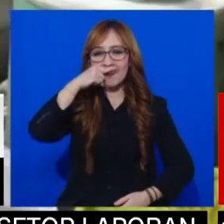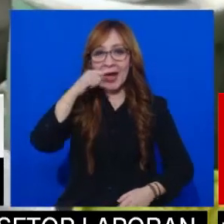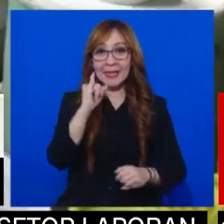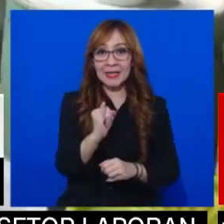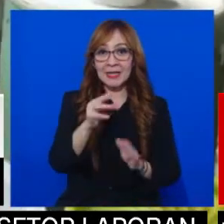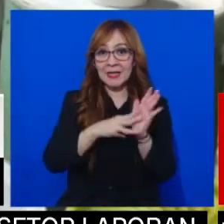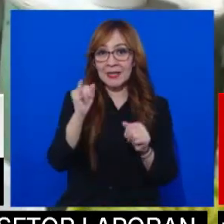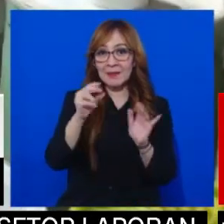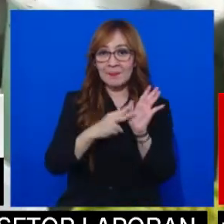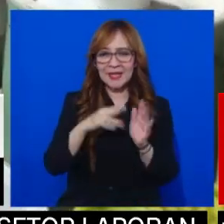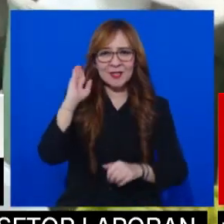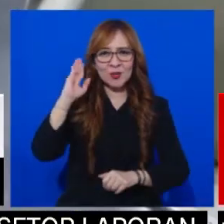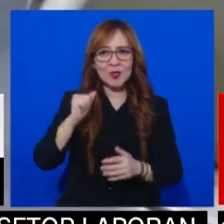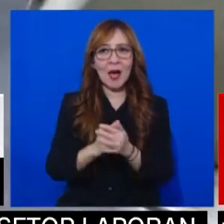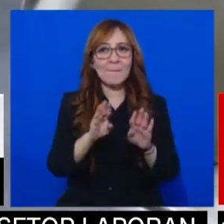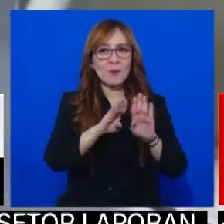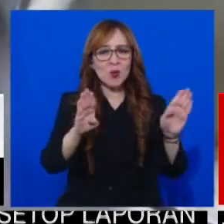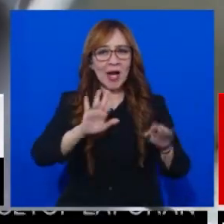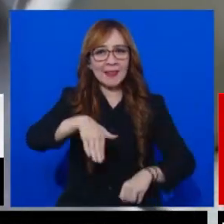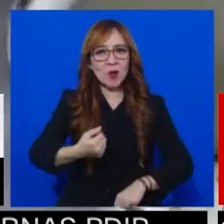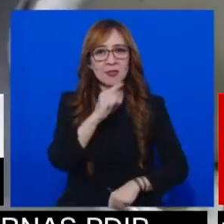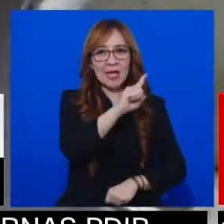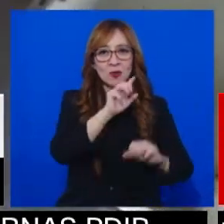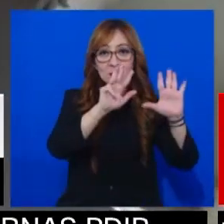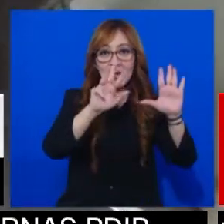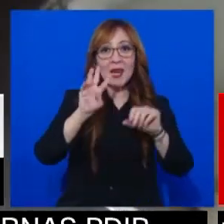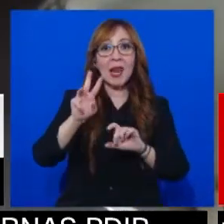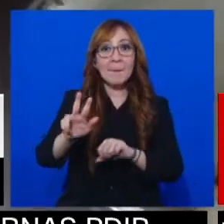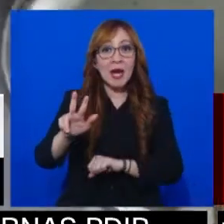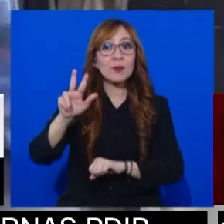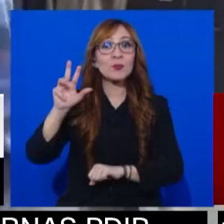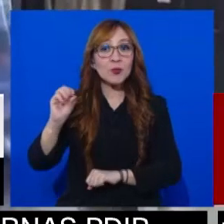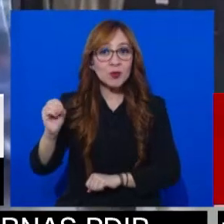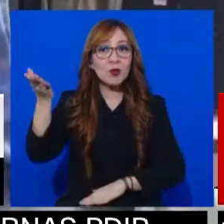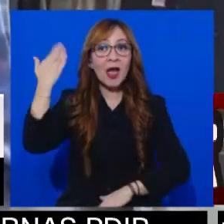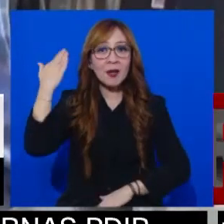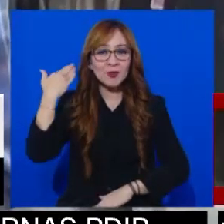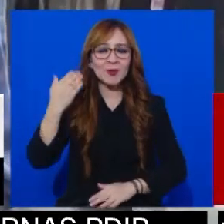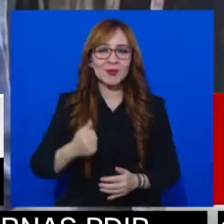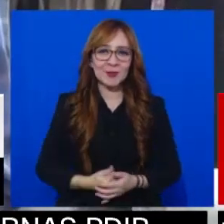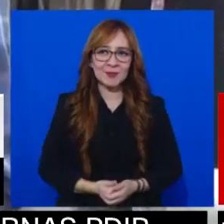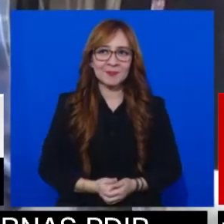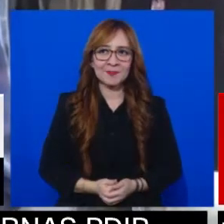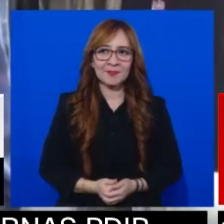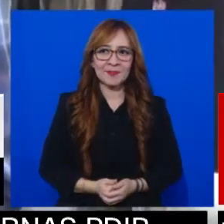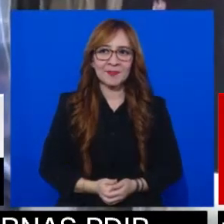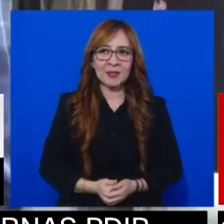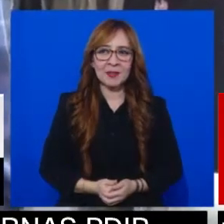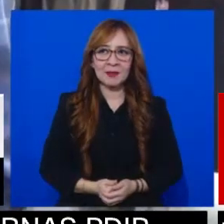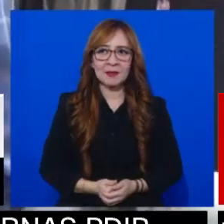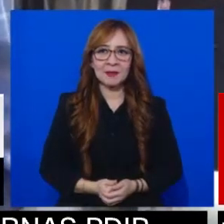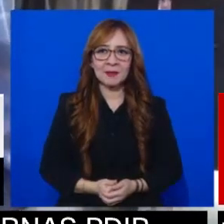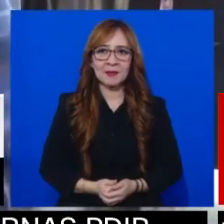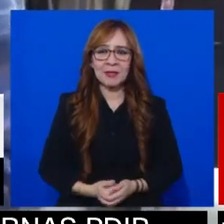tahun 1980 atau sudah ada sejak 40 tahun lalu. Soal kuliner Bali tidak ada habisnya. Bahkan di